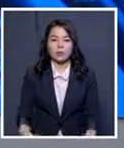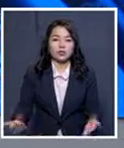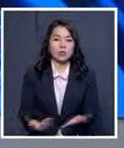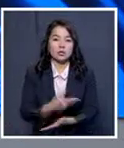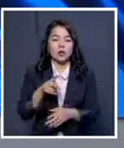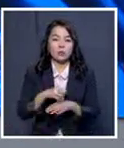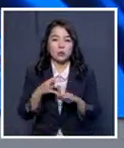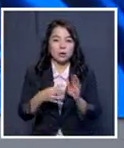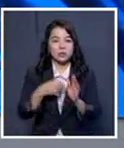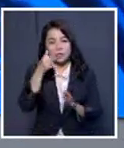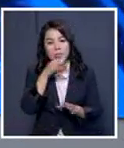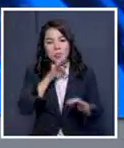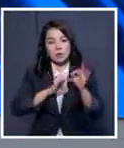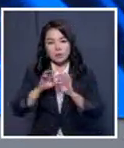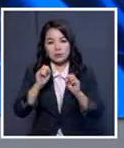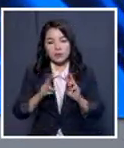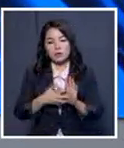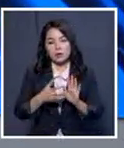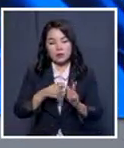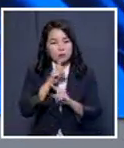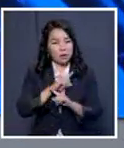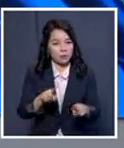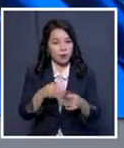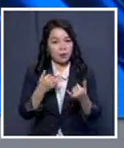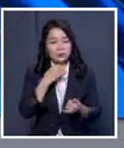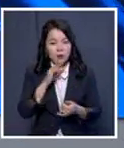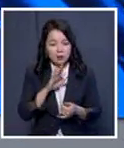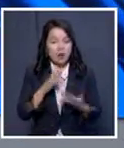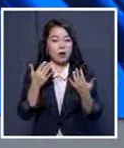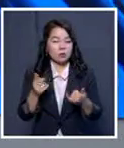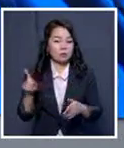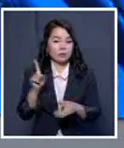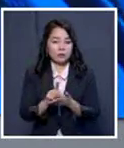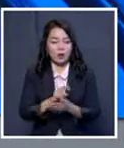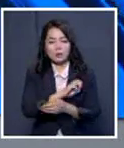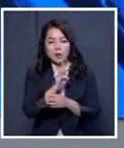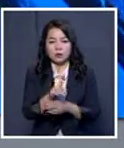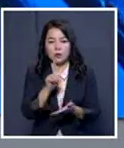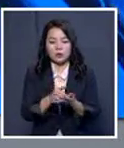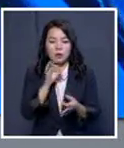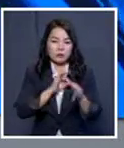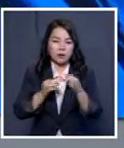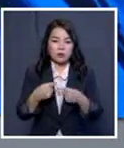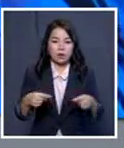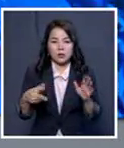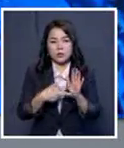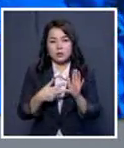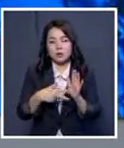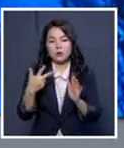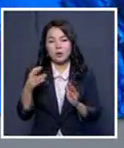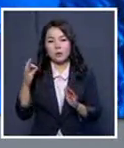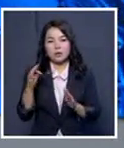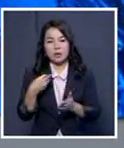Жаңа 2019 жылы дәрі-дәрмектен тапшылық болмайды. Қазірдің өзінде келесі жылға жоспарланған емдік заттардың 83%